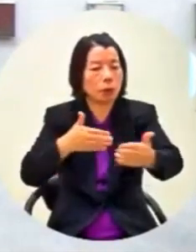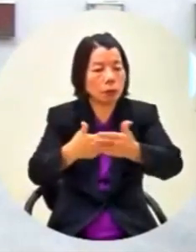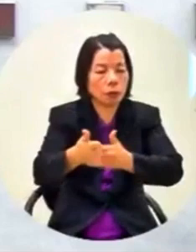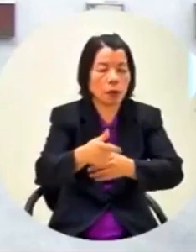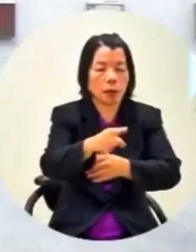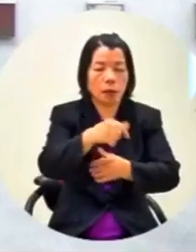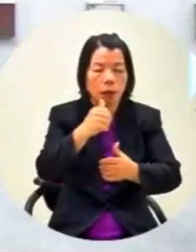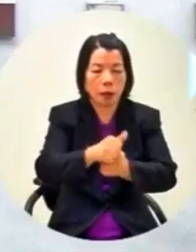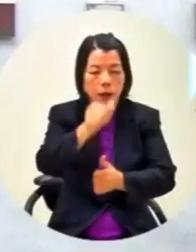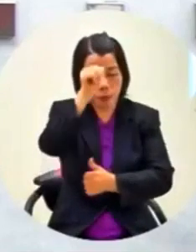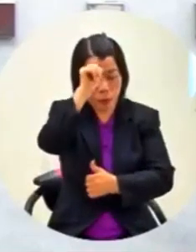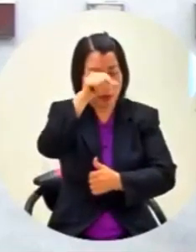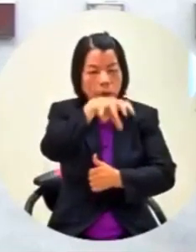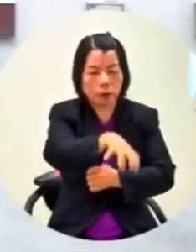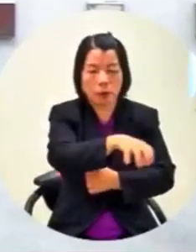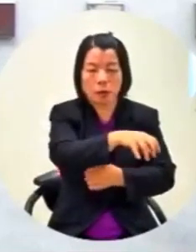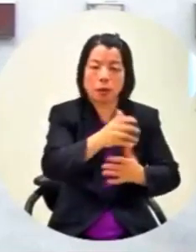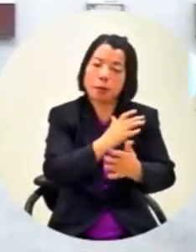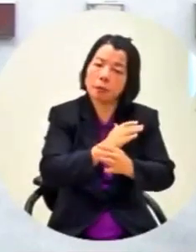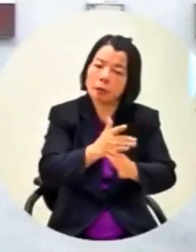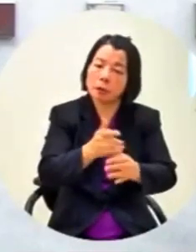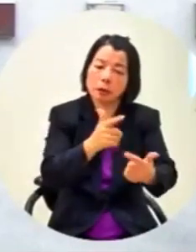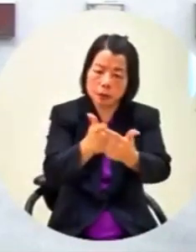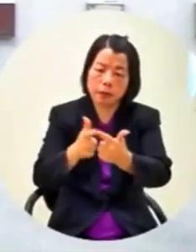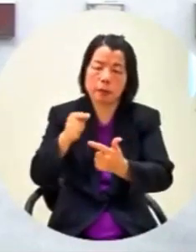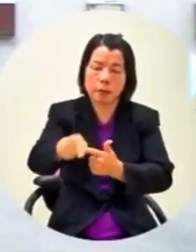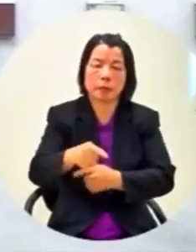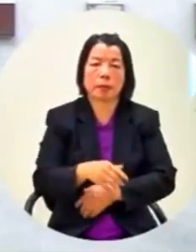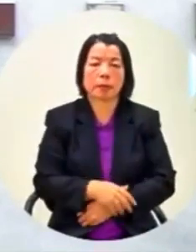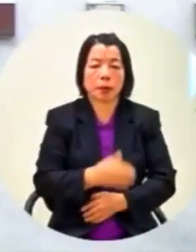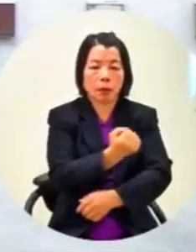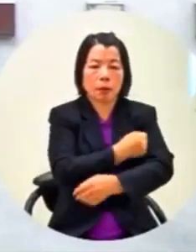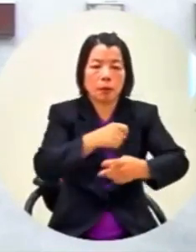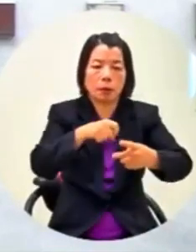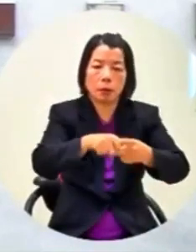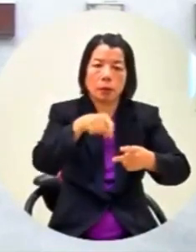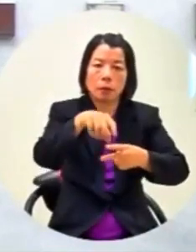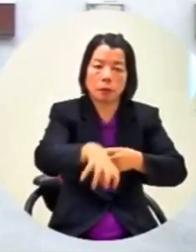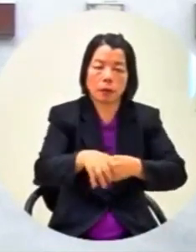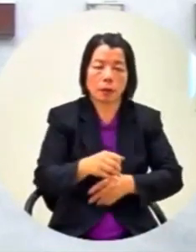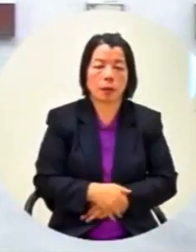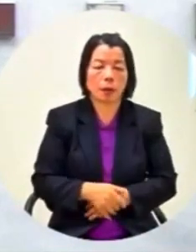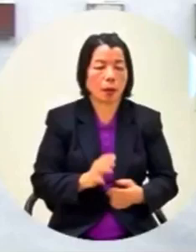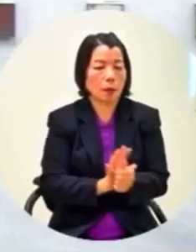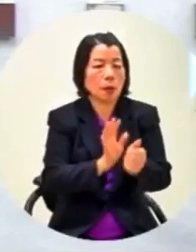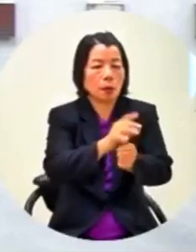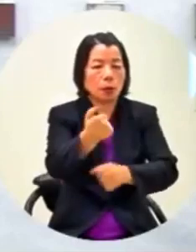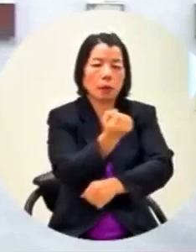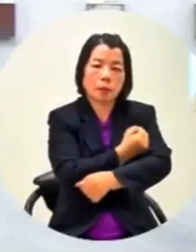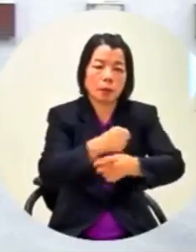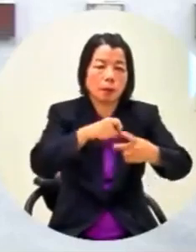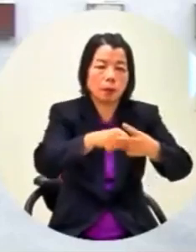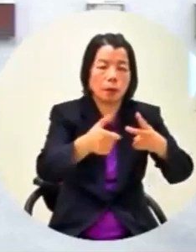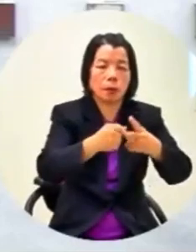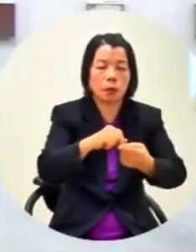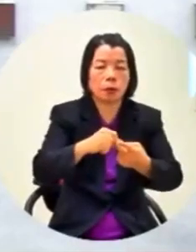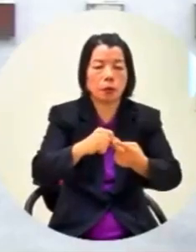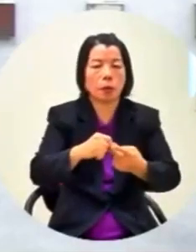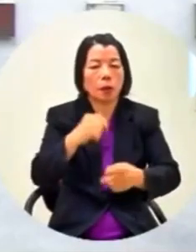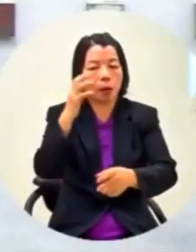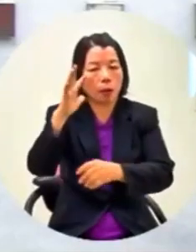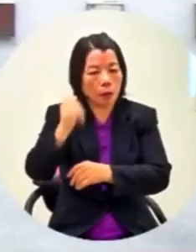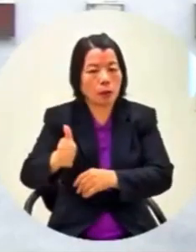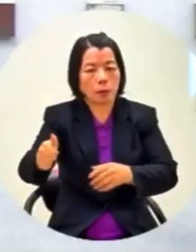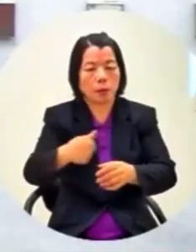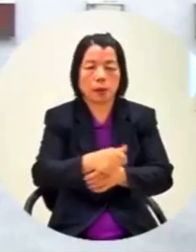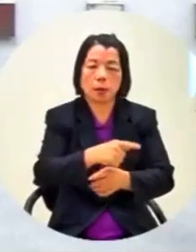场。在协助劳工方面，辅导劳资争取劳动部充电再出发的训练计